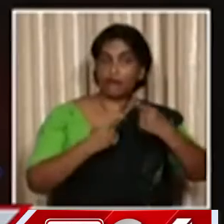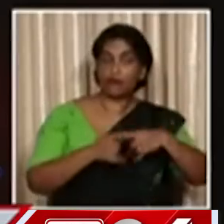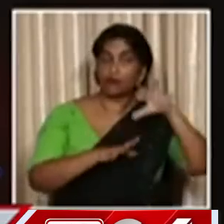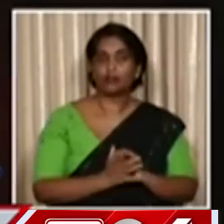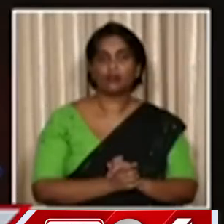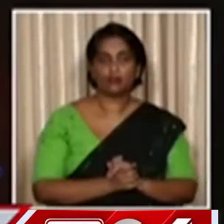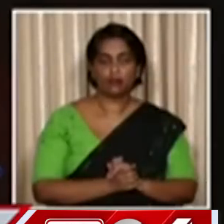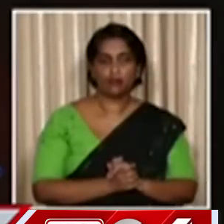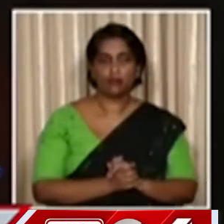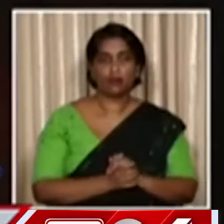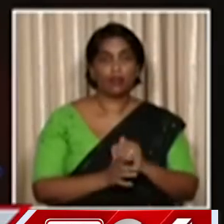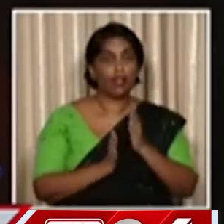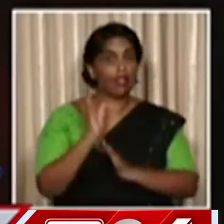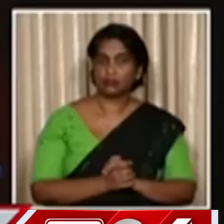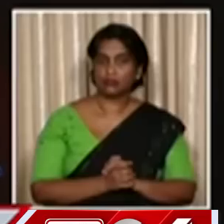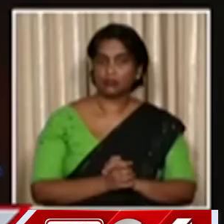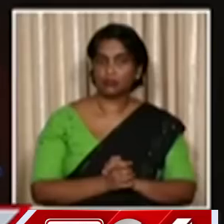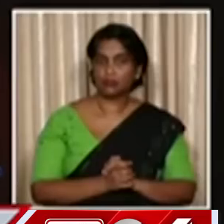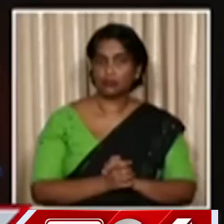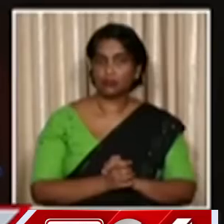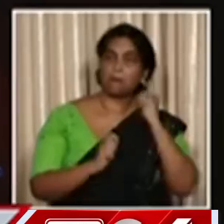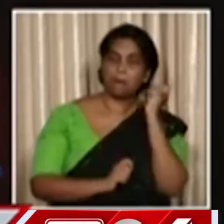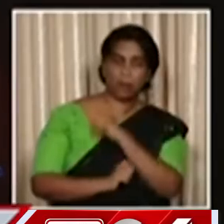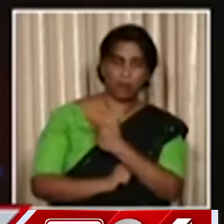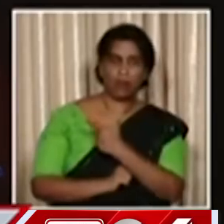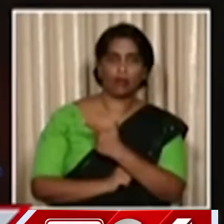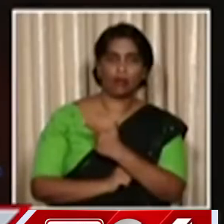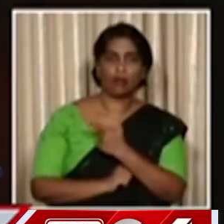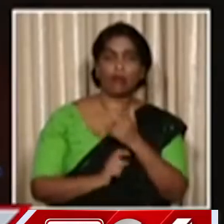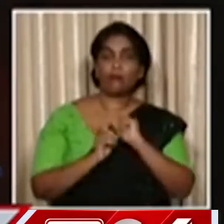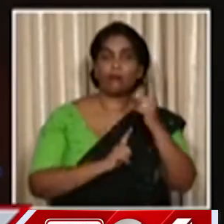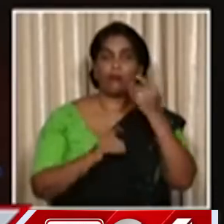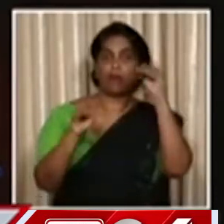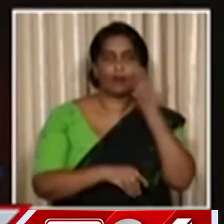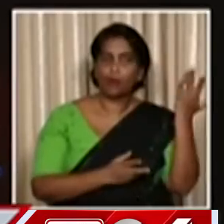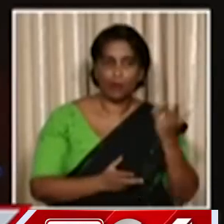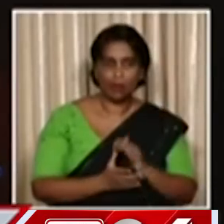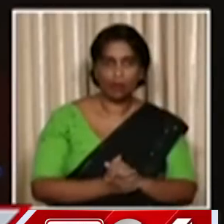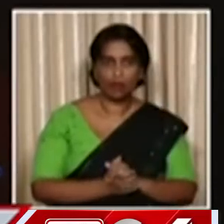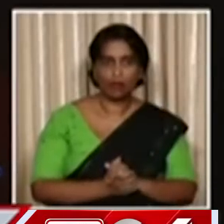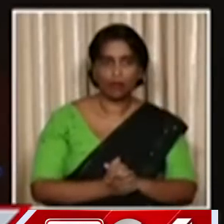ගෙන ආපු මහජන මන්ත්‍රීවරයෙකුට දඩයක් ගෙවලා මේක ඇතුළට ඇවිල්ලා ඡන්දෙ දෙන්නත් පුළුවන්.